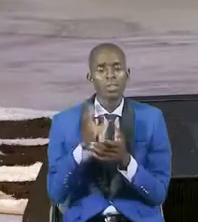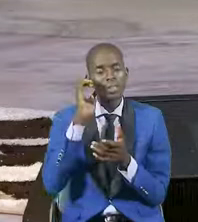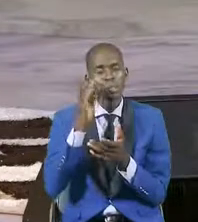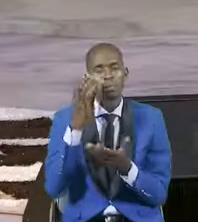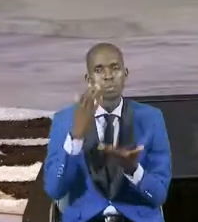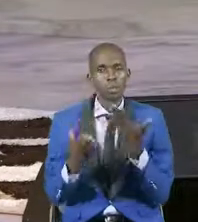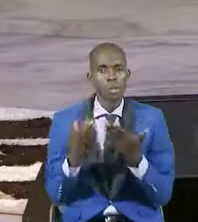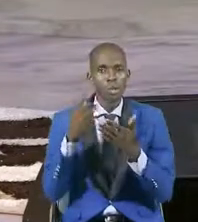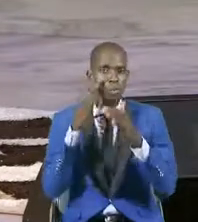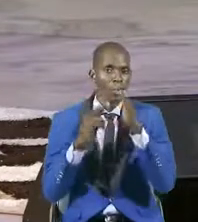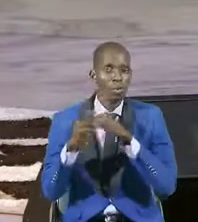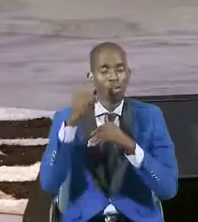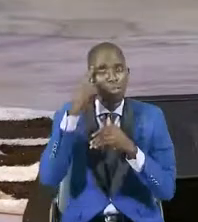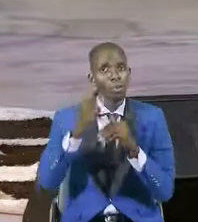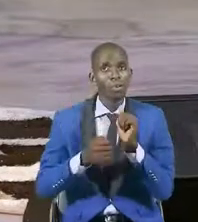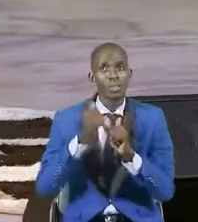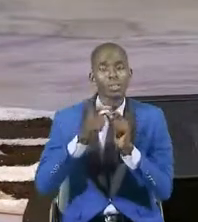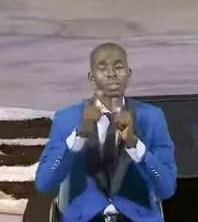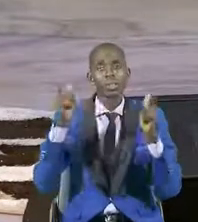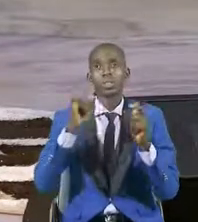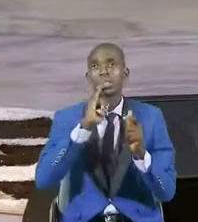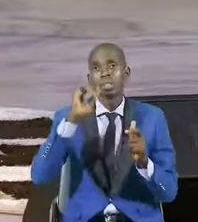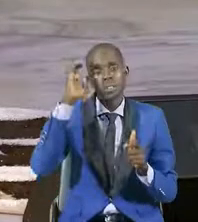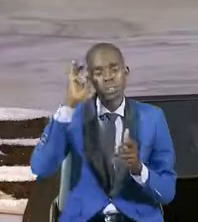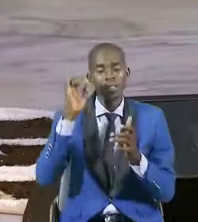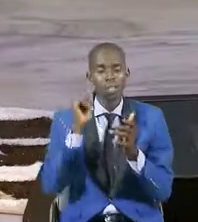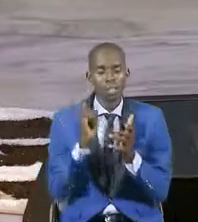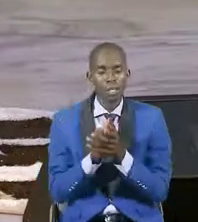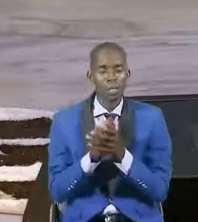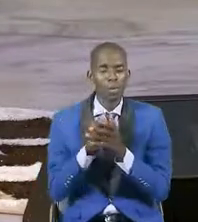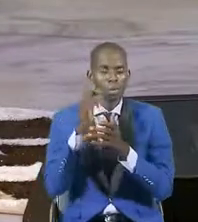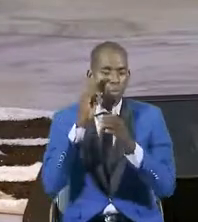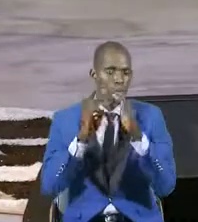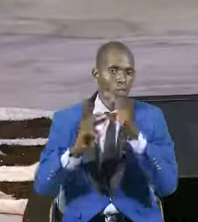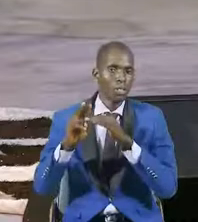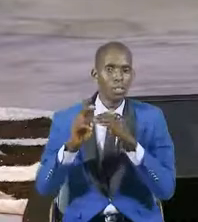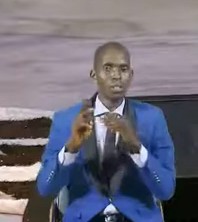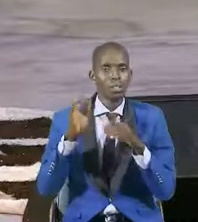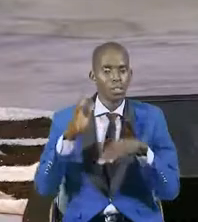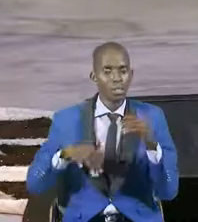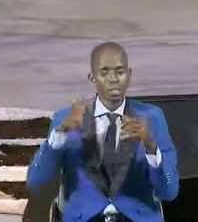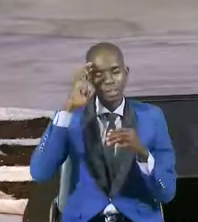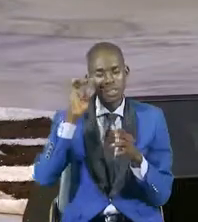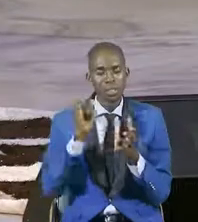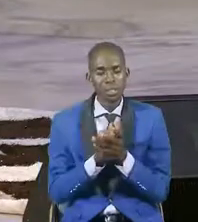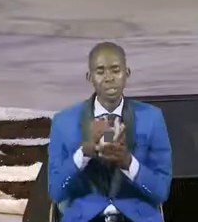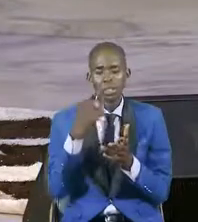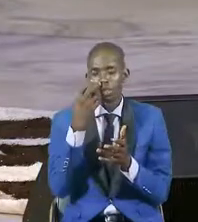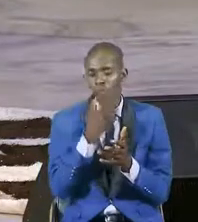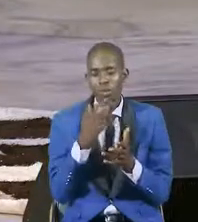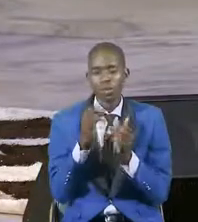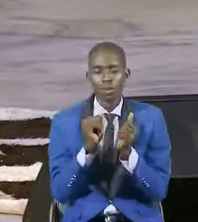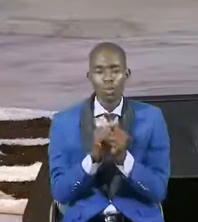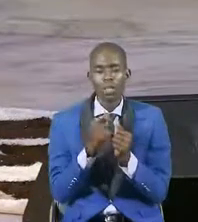que vous prophétisiez. Celui qui prophétise est plus grand que celui qui parle